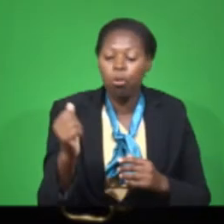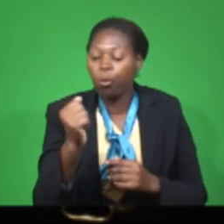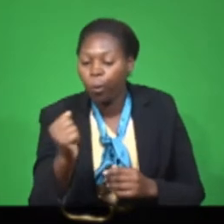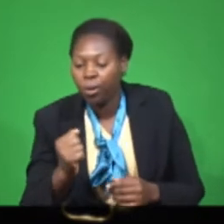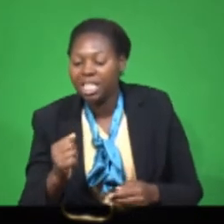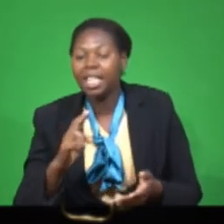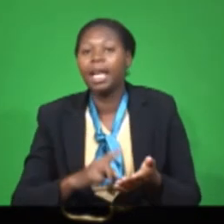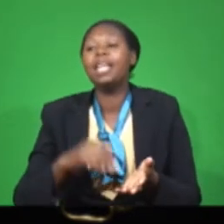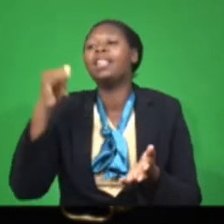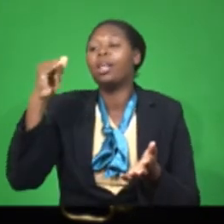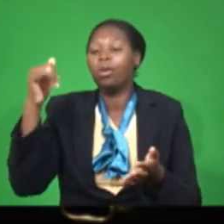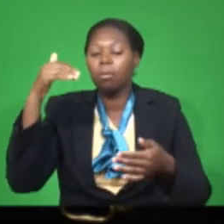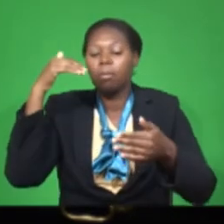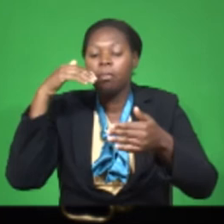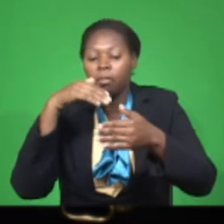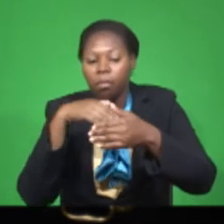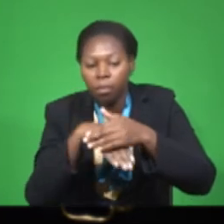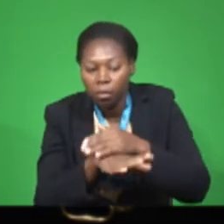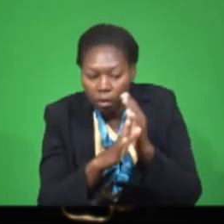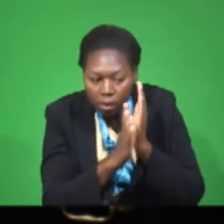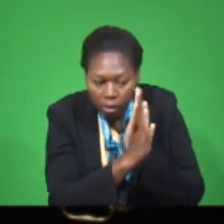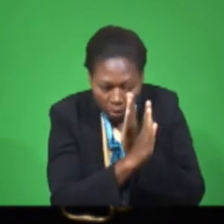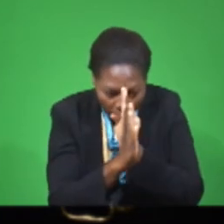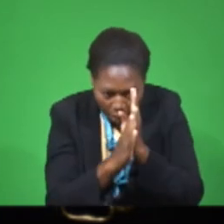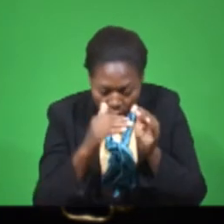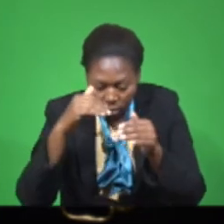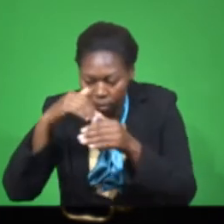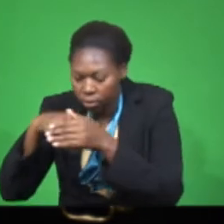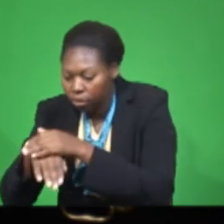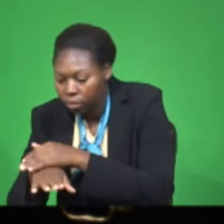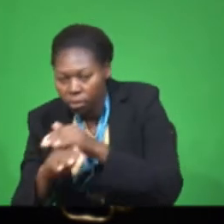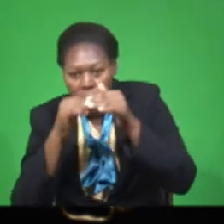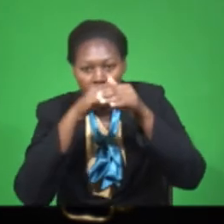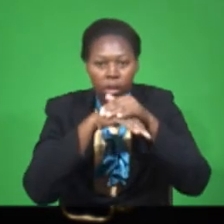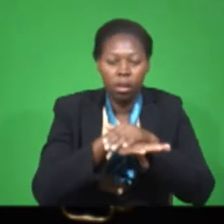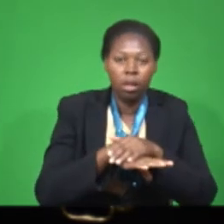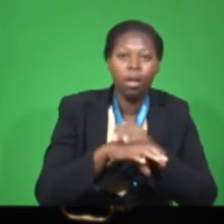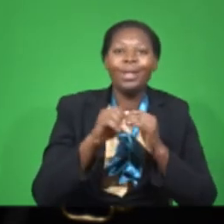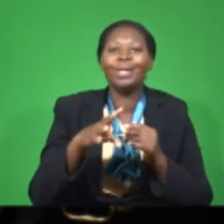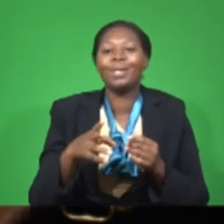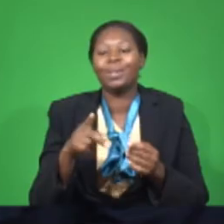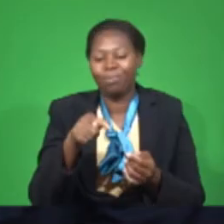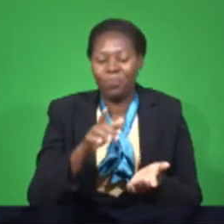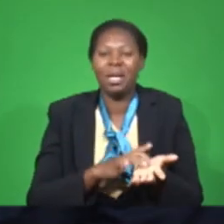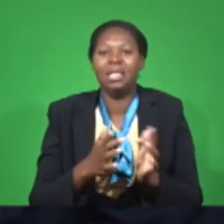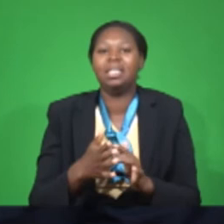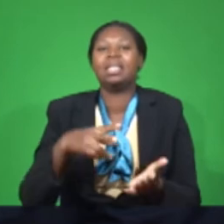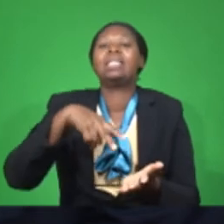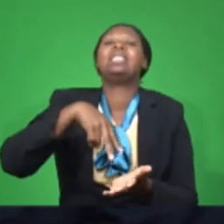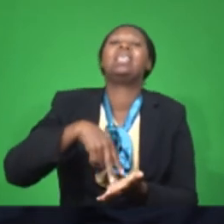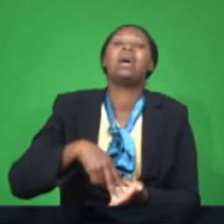Jesu ndopa akazosumuka maizvo. Kanzi, pana hakupai mhosva here mai zvikanzi haiwa pana. Kuti kana nini handikupei